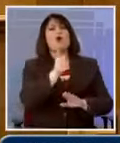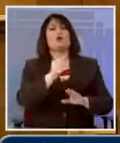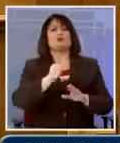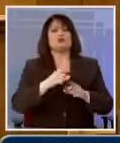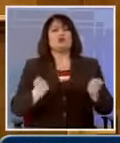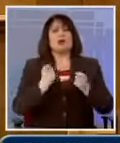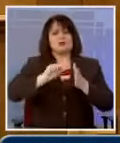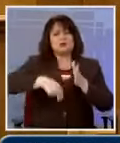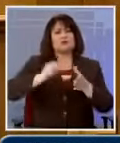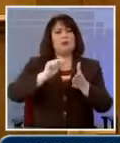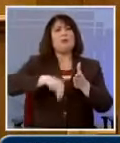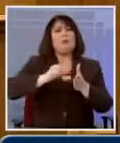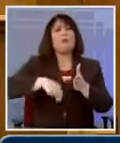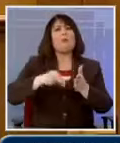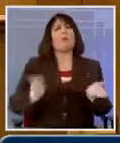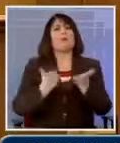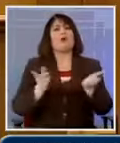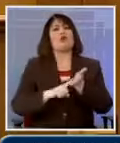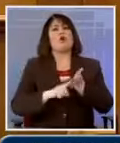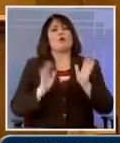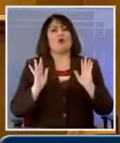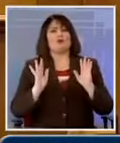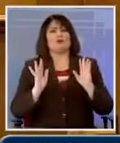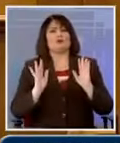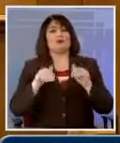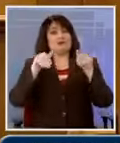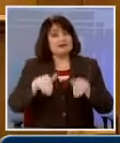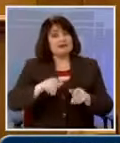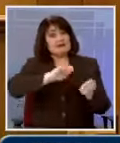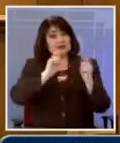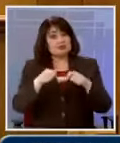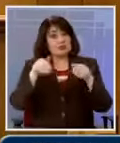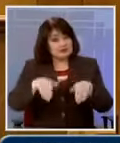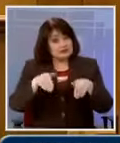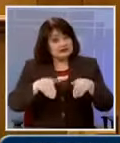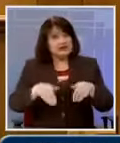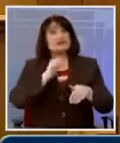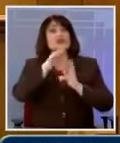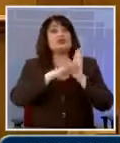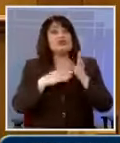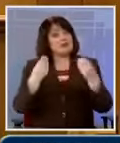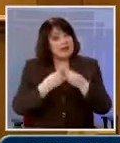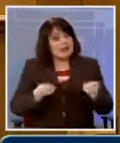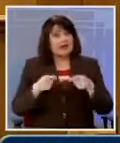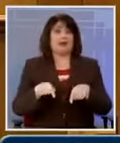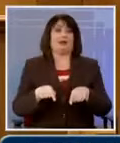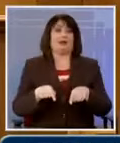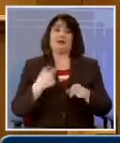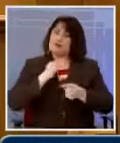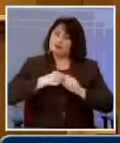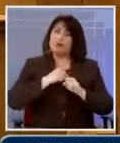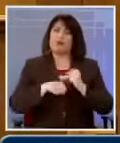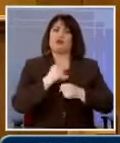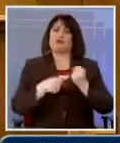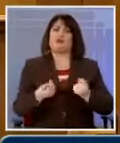περιεχομένου. Θα αγωνιστούμε να αποκαταστήσουμε τον σεβασμό και την τήρηση του Ελληνικού Συντάγματος και